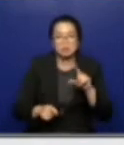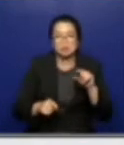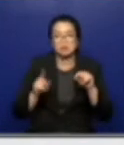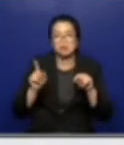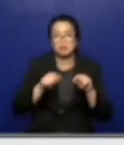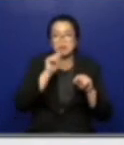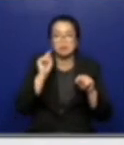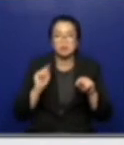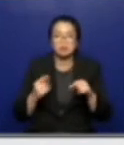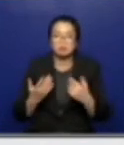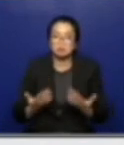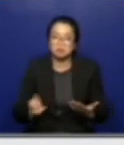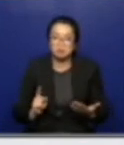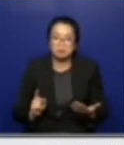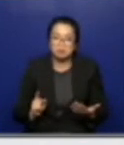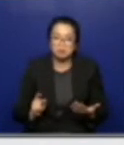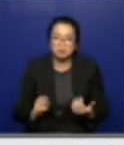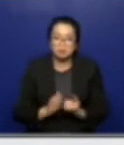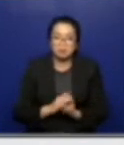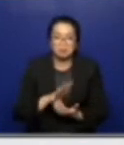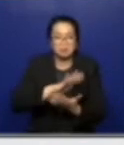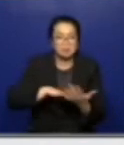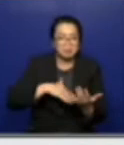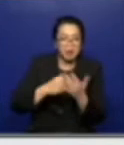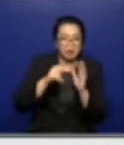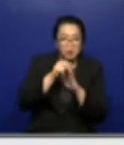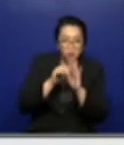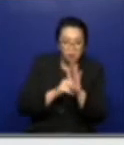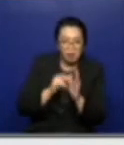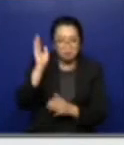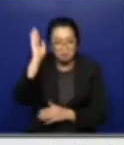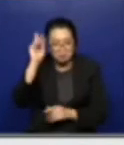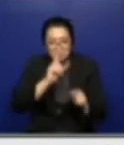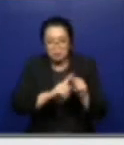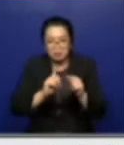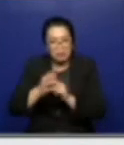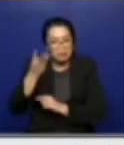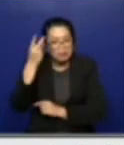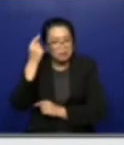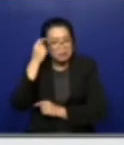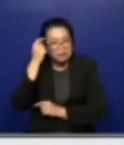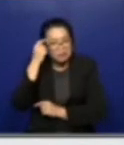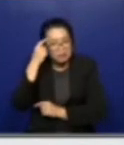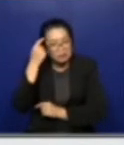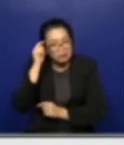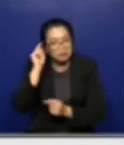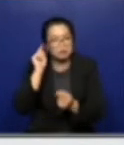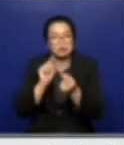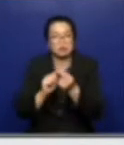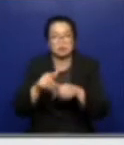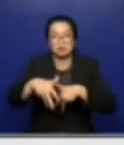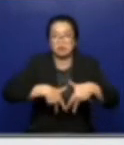ดงถึงอะไรครับมันแสดงถึงว่านโยบายต่างๆเหล่านี้ท่านคิดออกมาโดยที่ท่านไม่ได้คำนึงถึงเลยว่